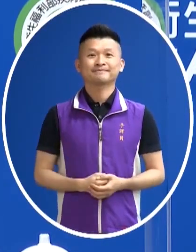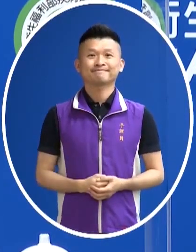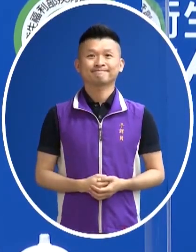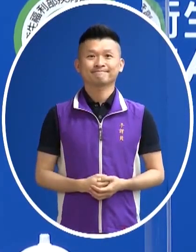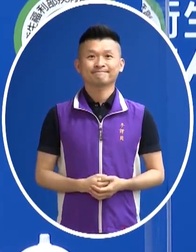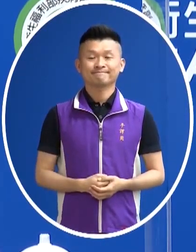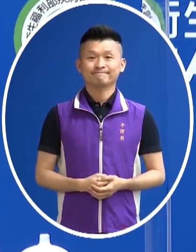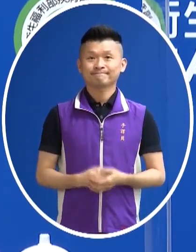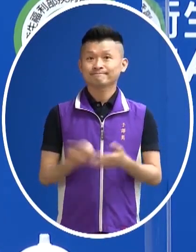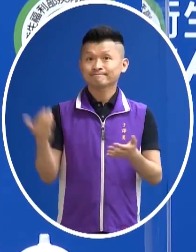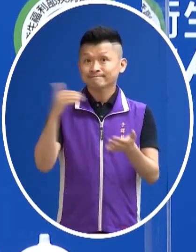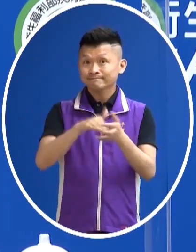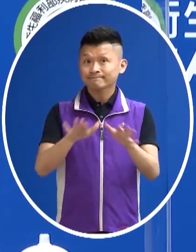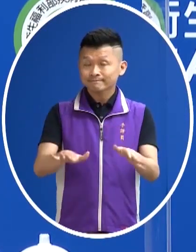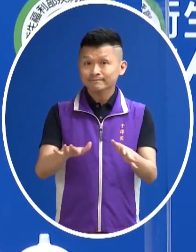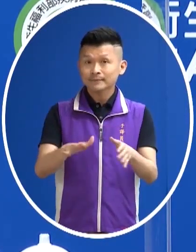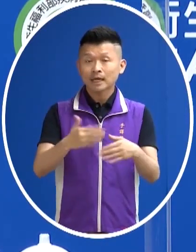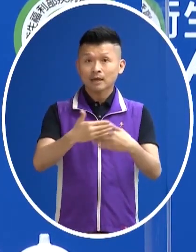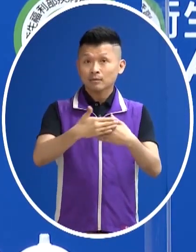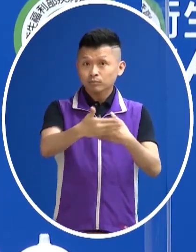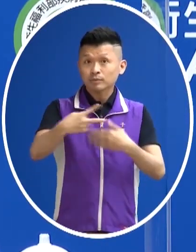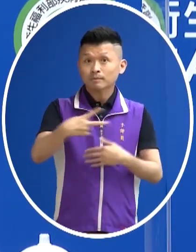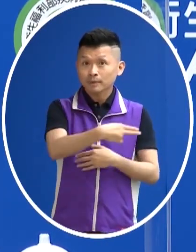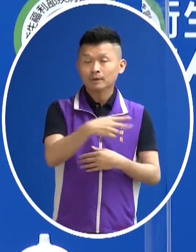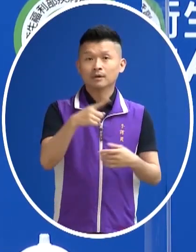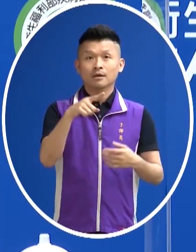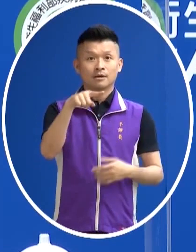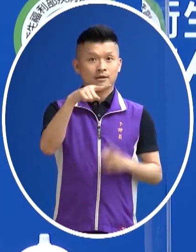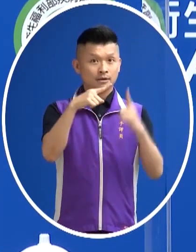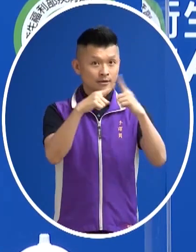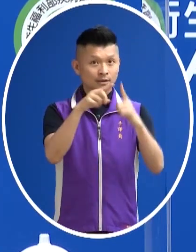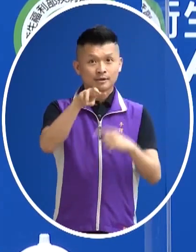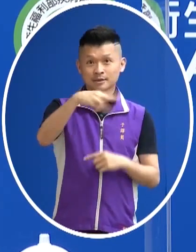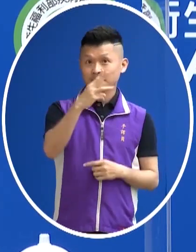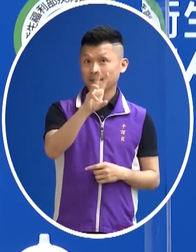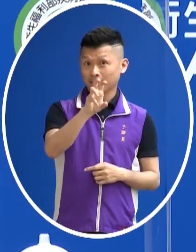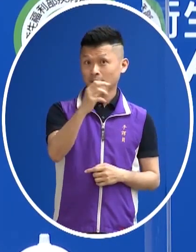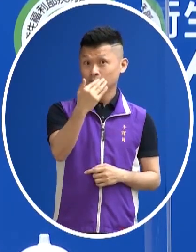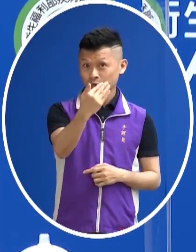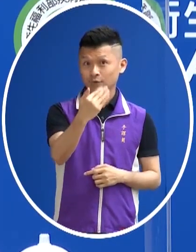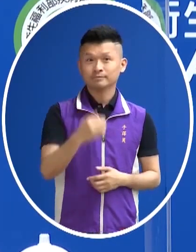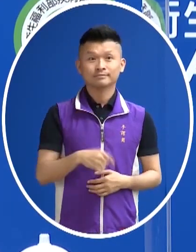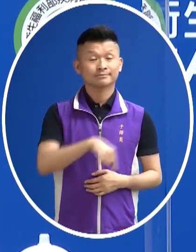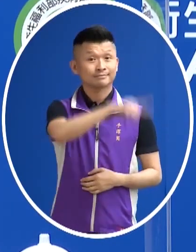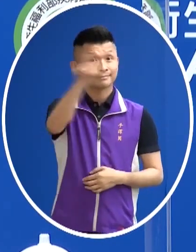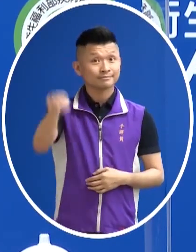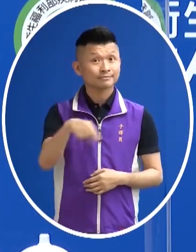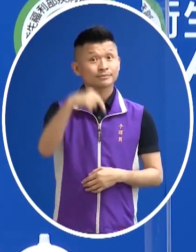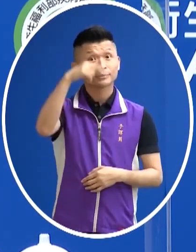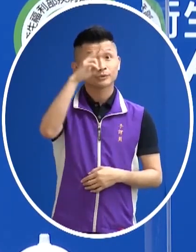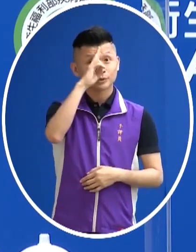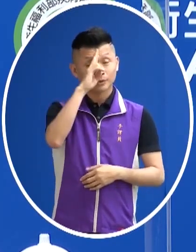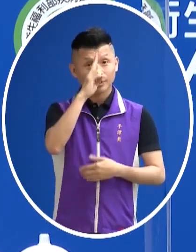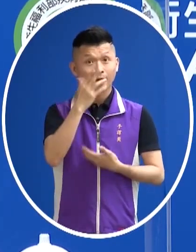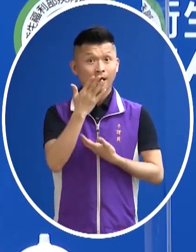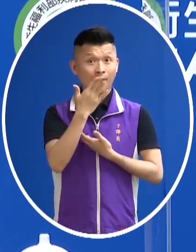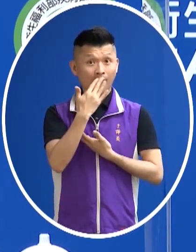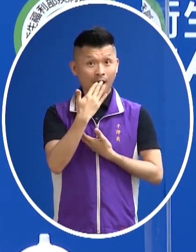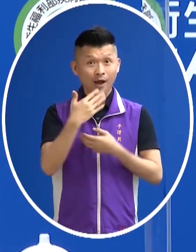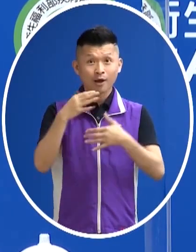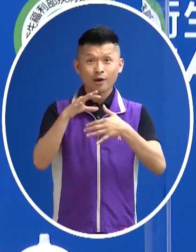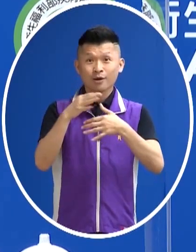有389人，好、哦，解隔离。好、哦，那哎，大家中午有没有在吃过我们的卤肉